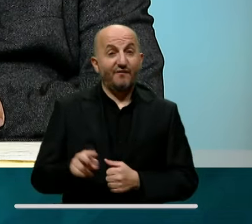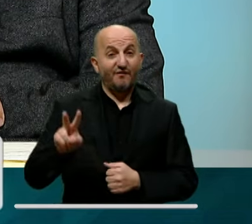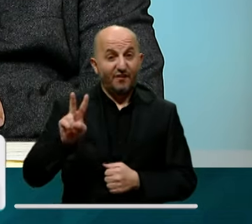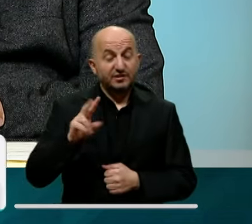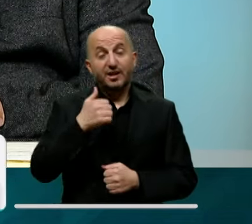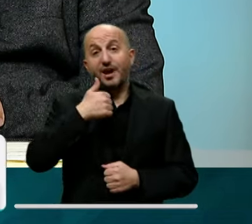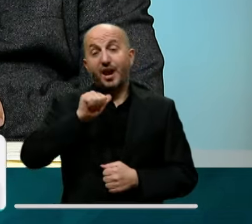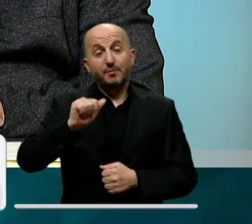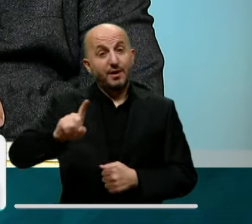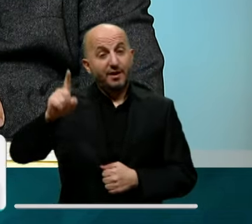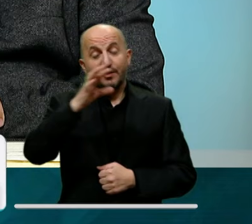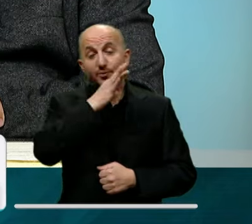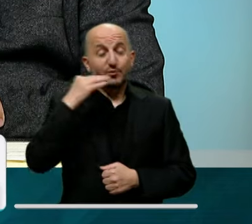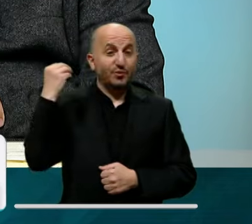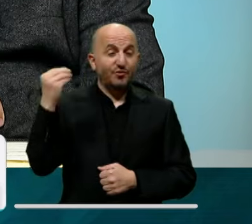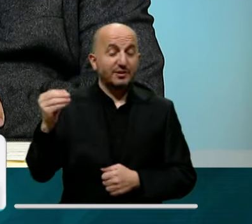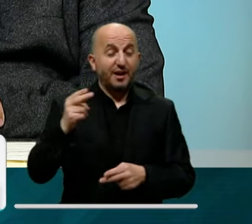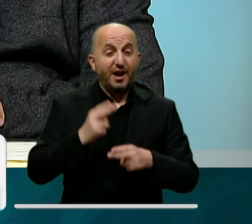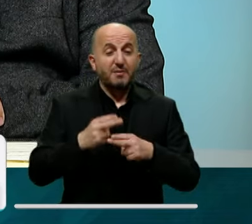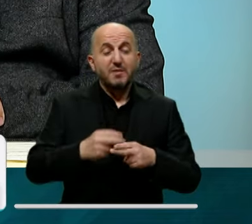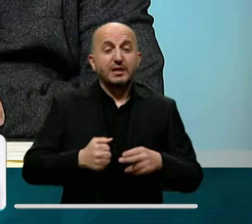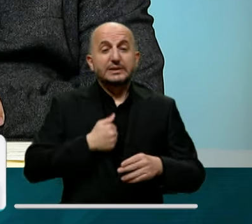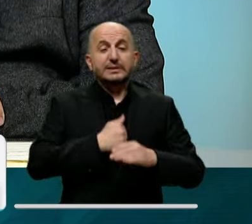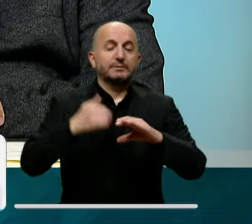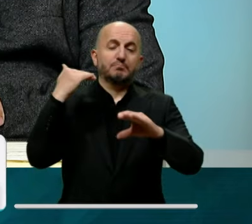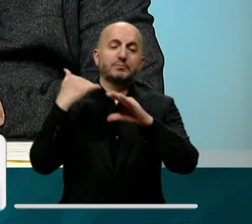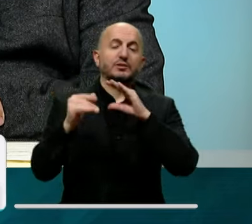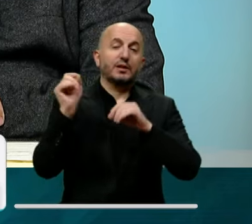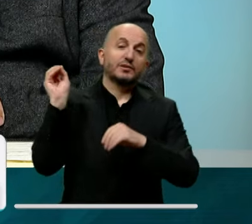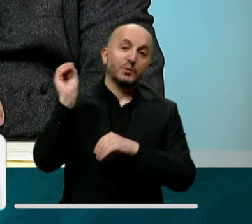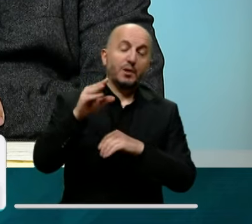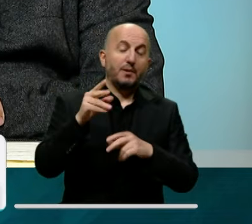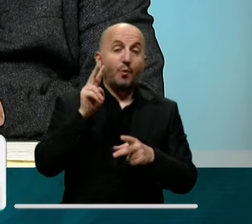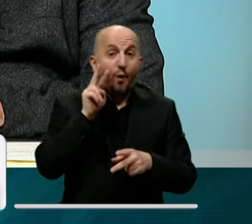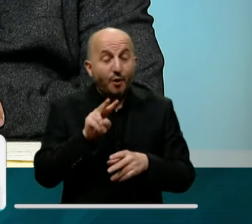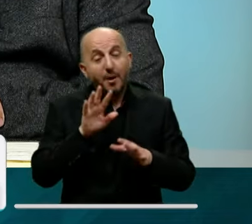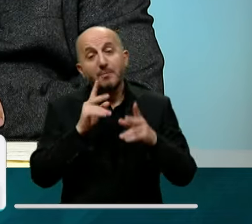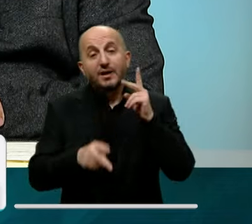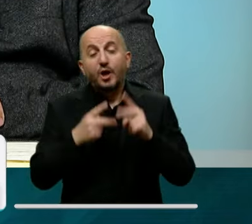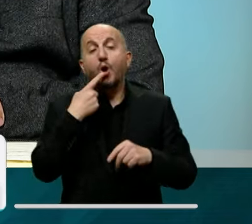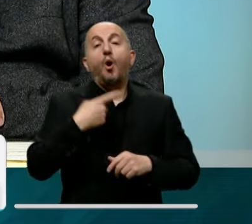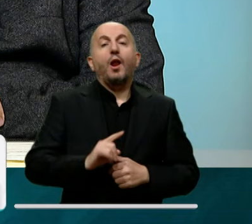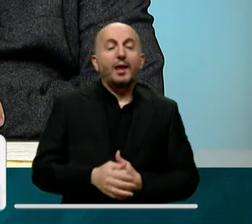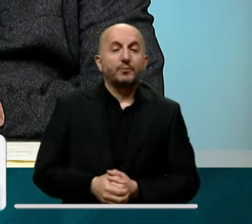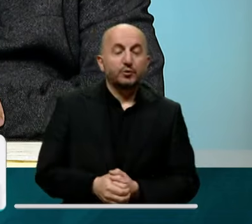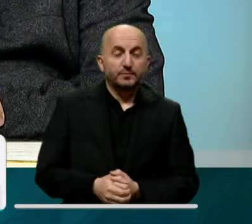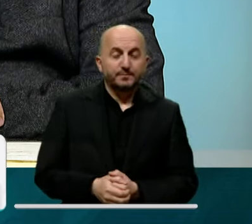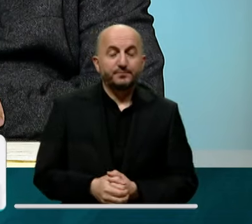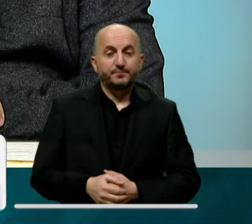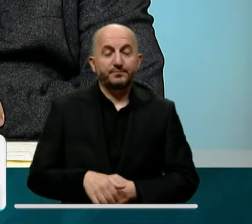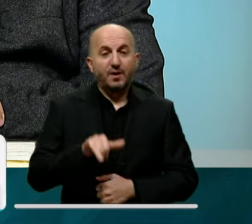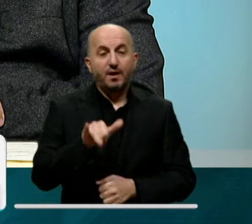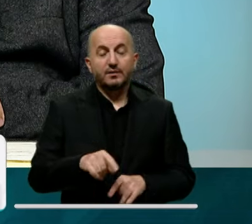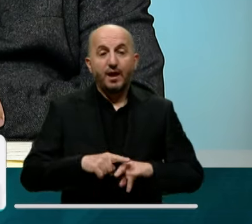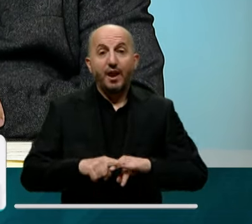Allah selamet versin hemen bir sitemli mesaj yazıyor oradan görüyorum ama işte bazen söyleyemiyoruz burada Eee hakkını helal